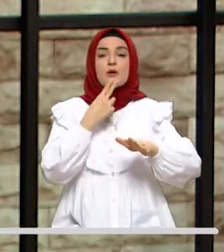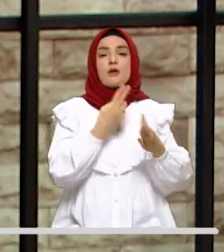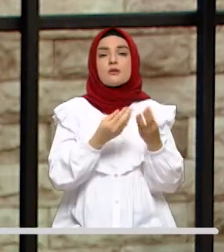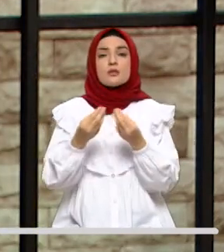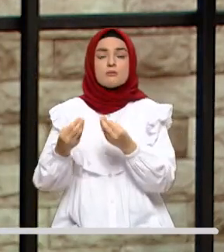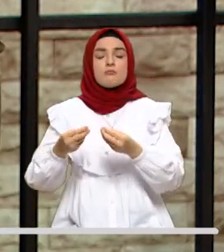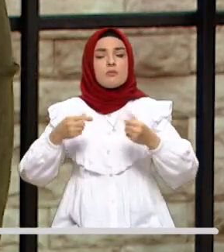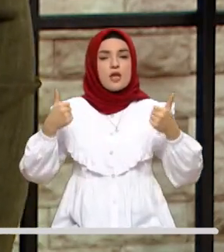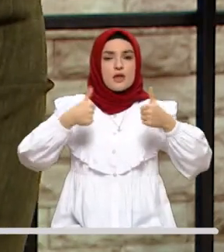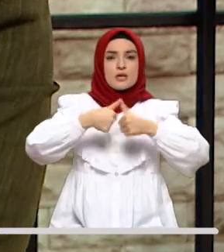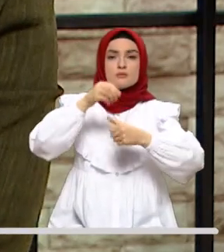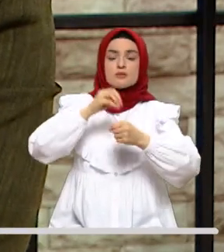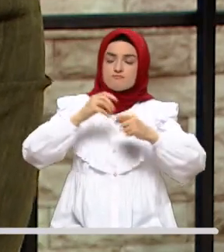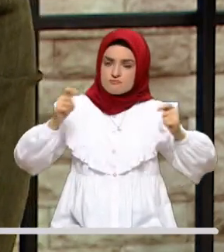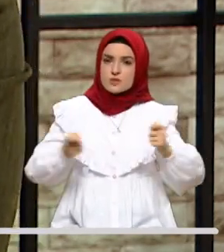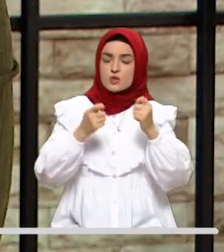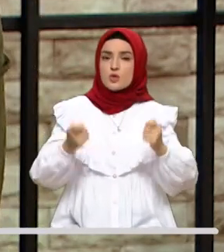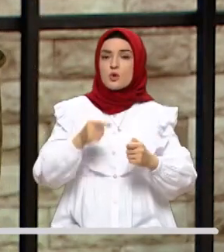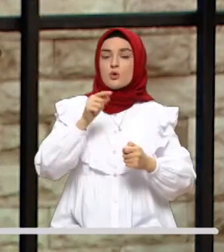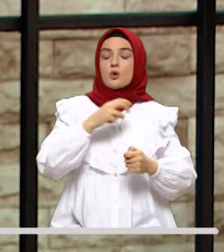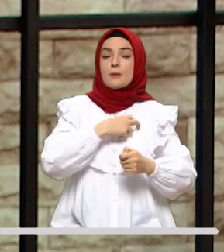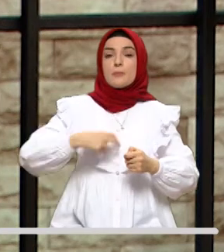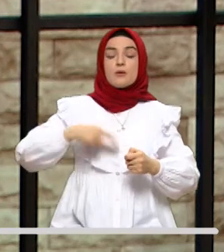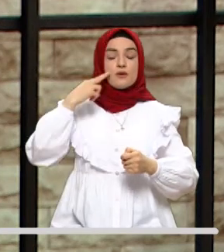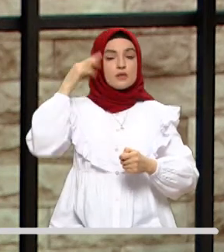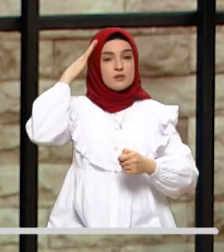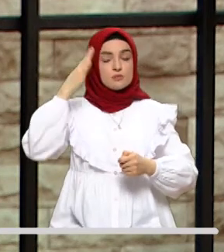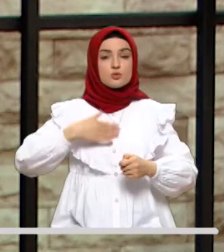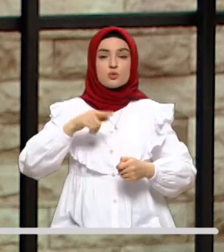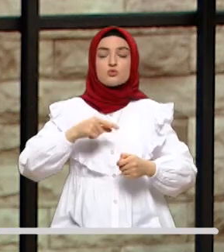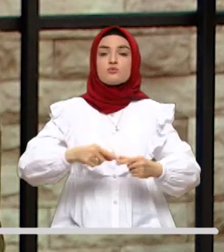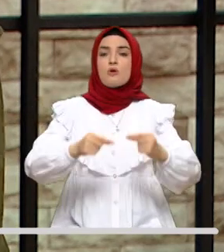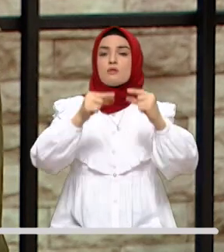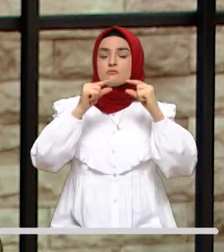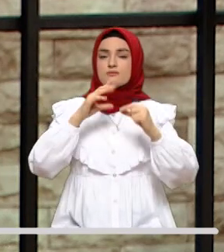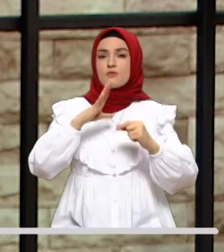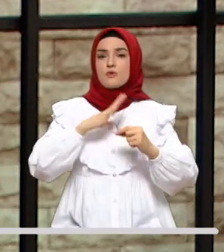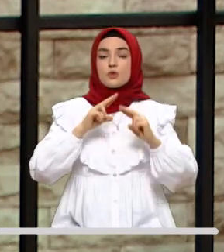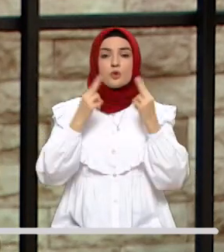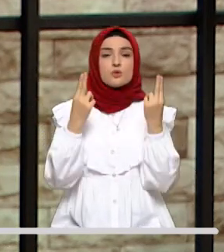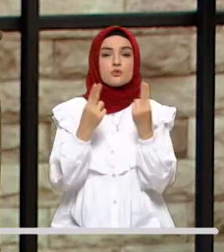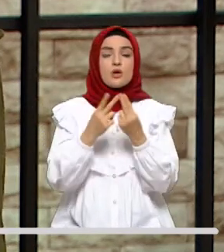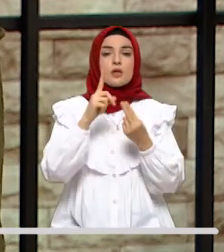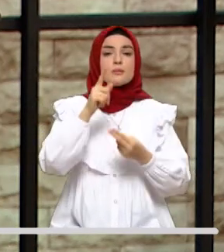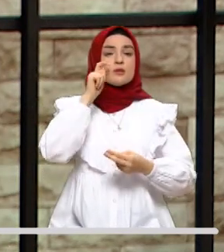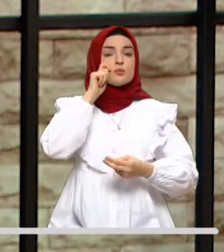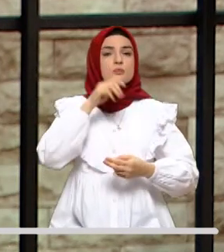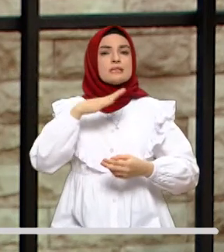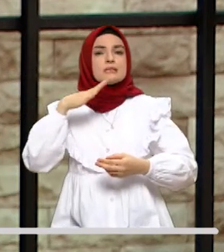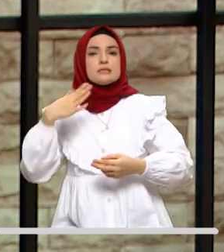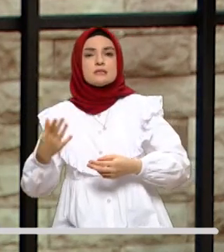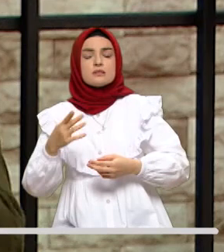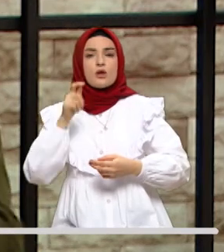için gayret ediyor. Çünkü Peygamberimizin şu hadisi şerifini biliyor. Dünyada bir müminin diğer mümine en